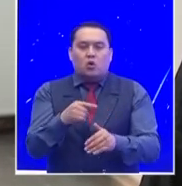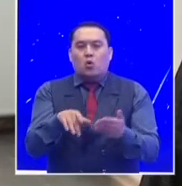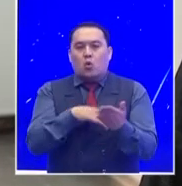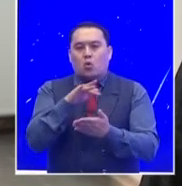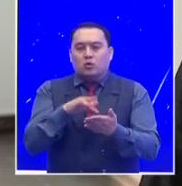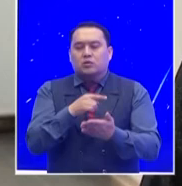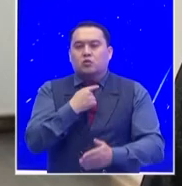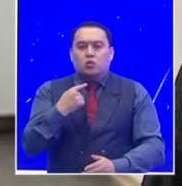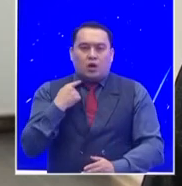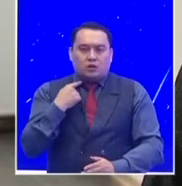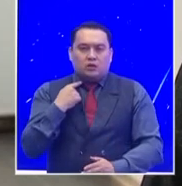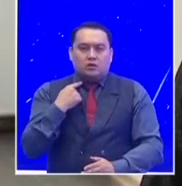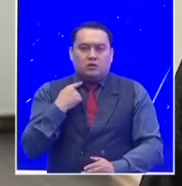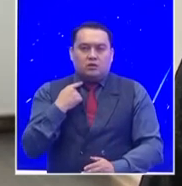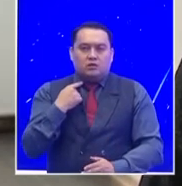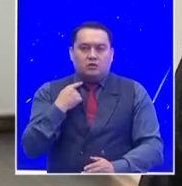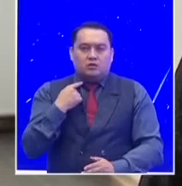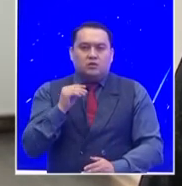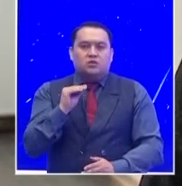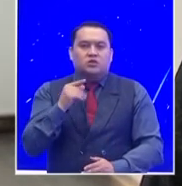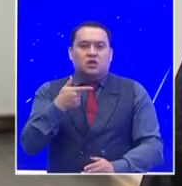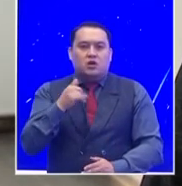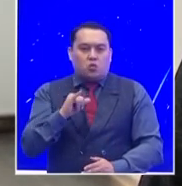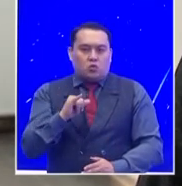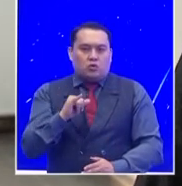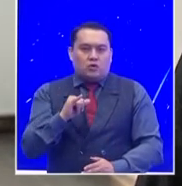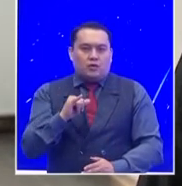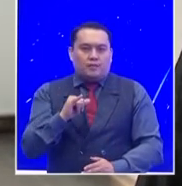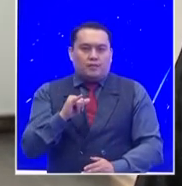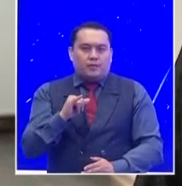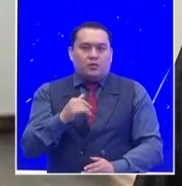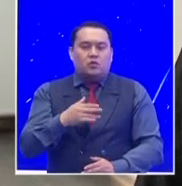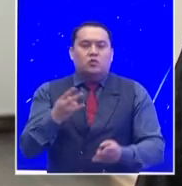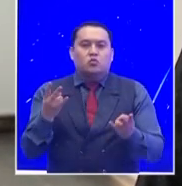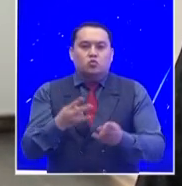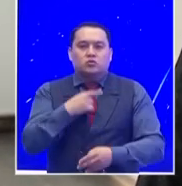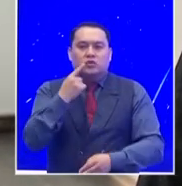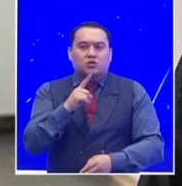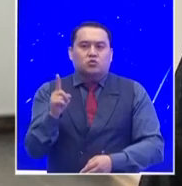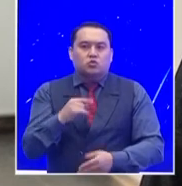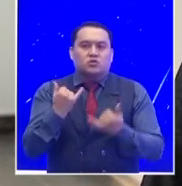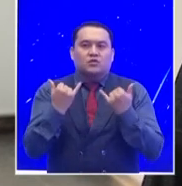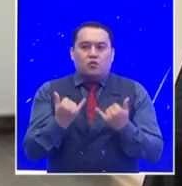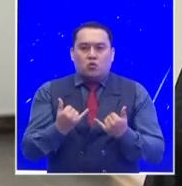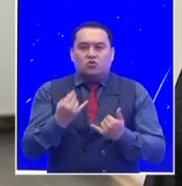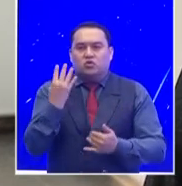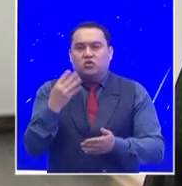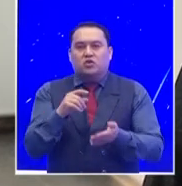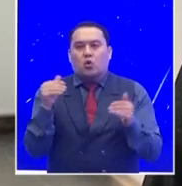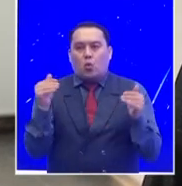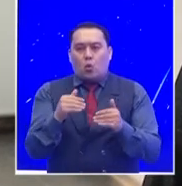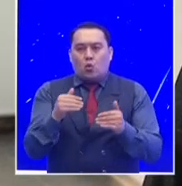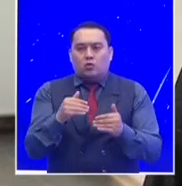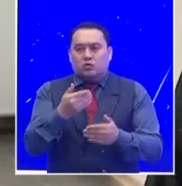и ЖГУ имени Жансугурова. Надо сказать, что да, к сожалению, на сегодняшний день 4 колледжа у нас не